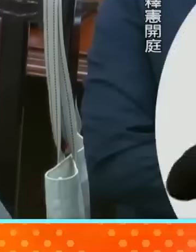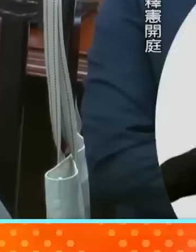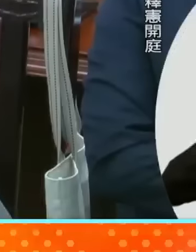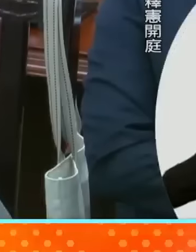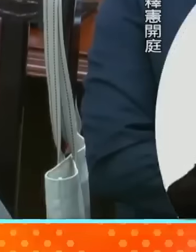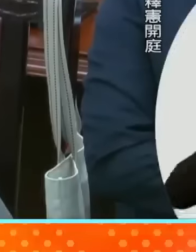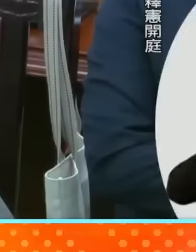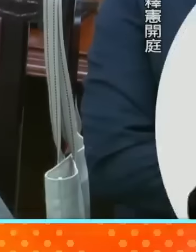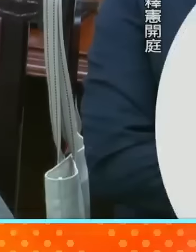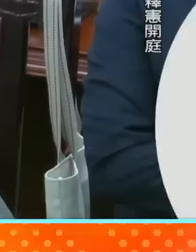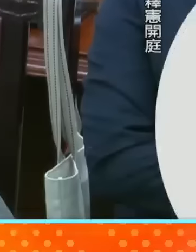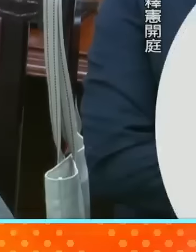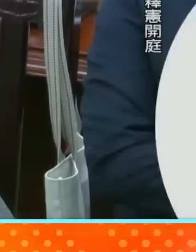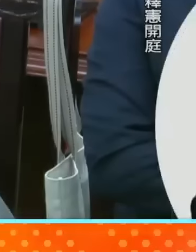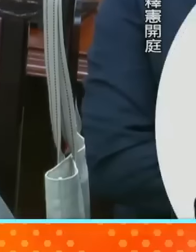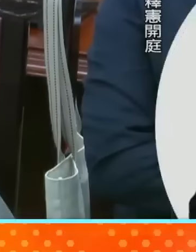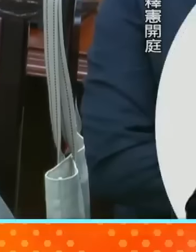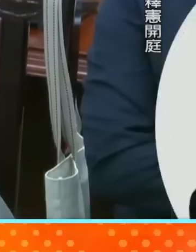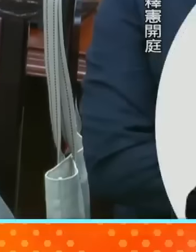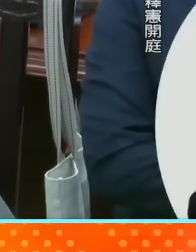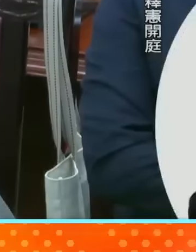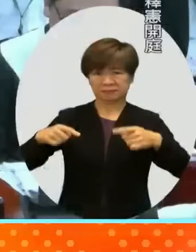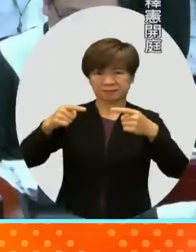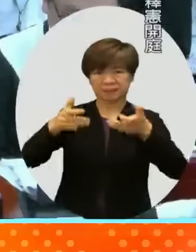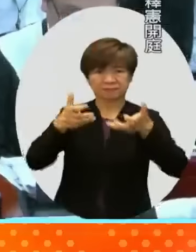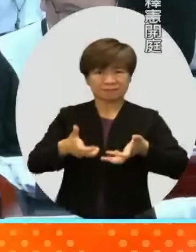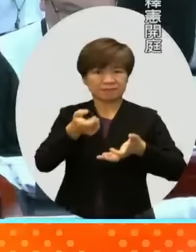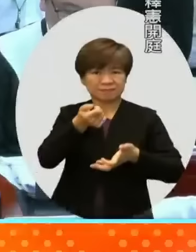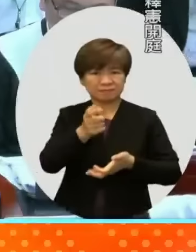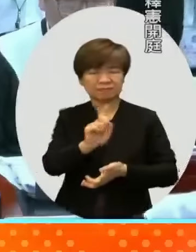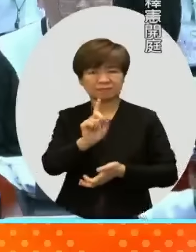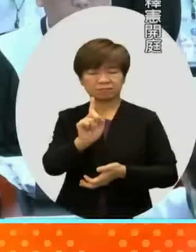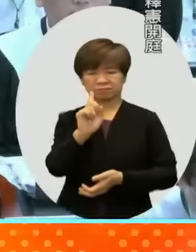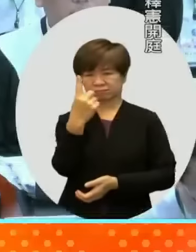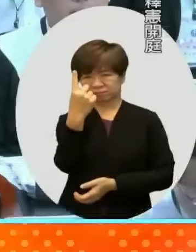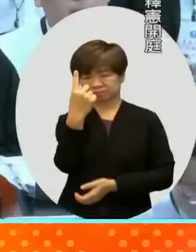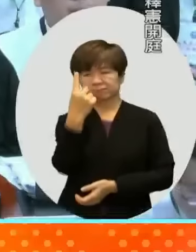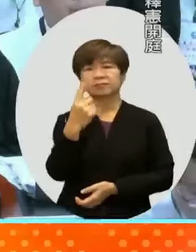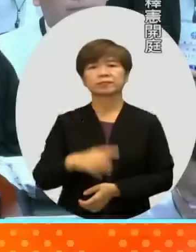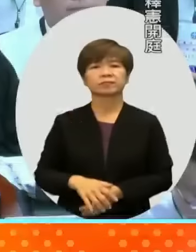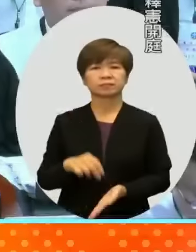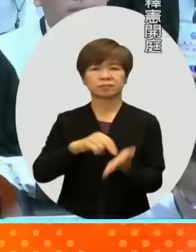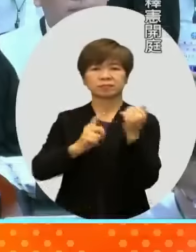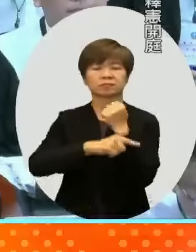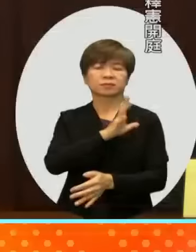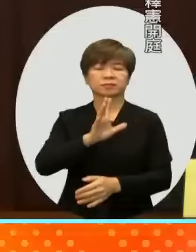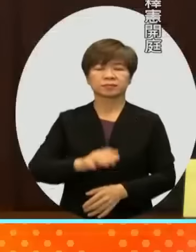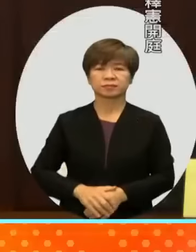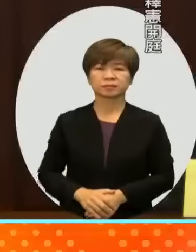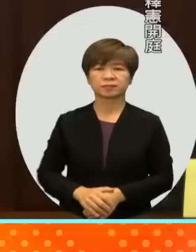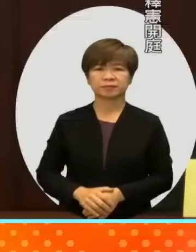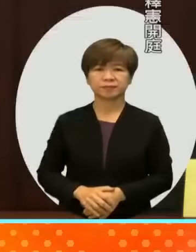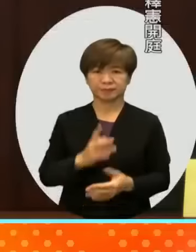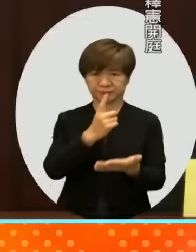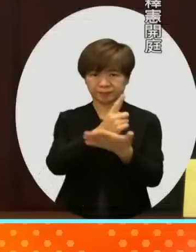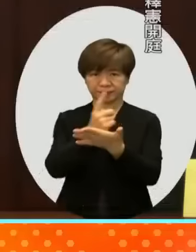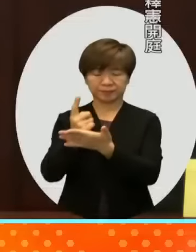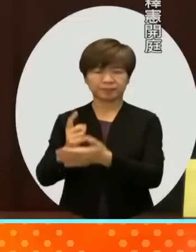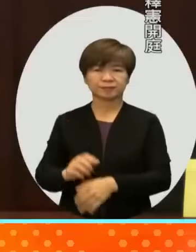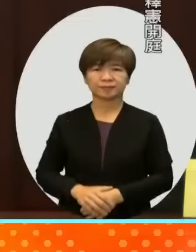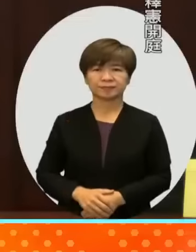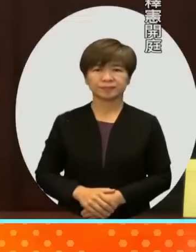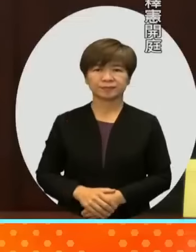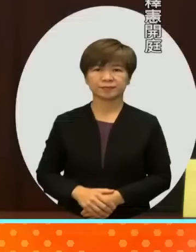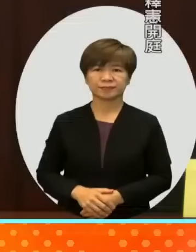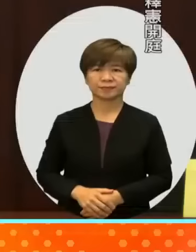所以他们已经都为所欲为了，你还在那边想说大法官是崇高的啊，是神圣的，他自己让大法官成为了一